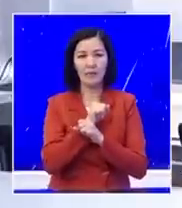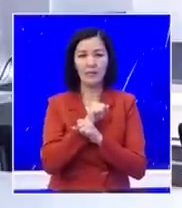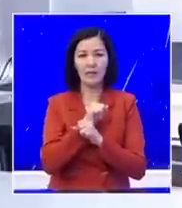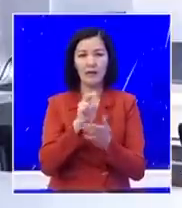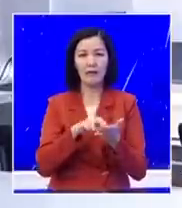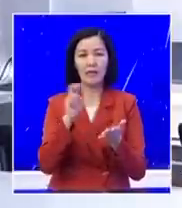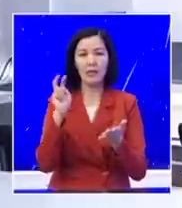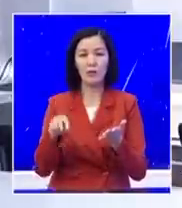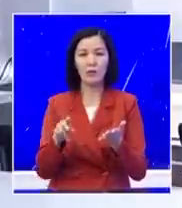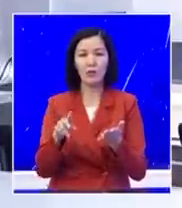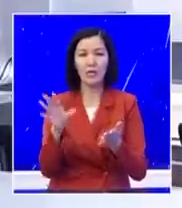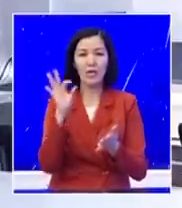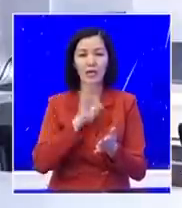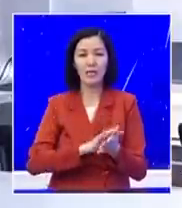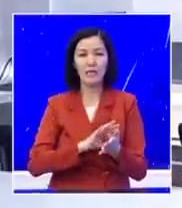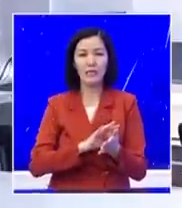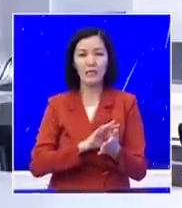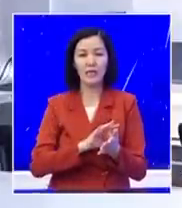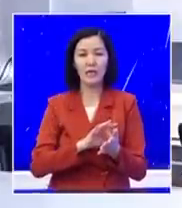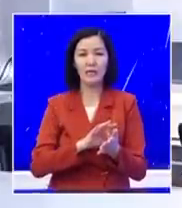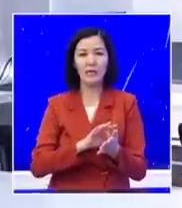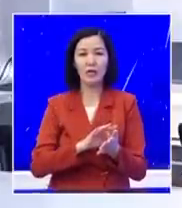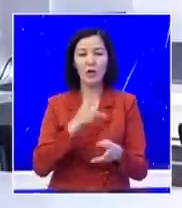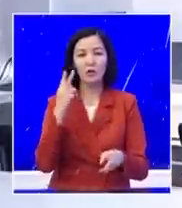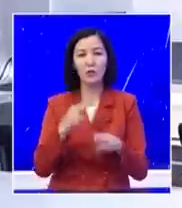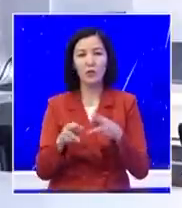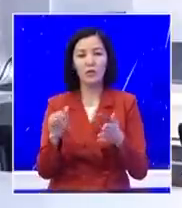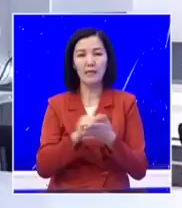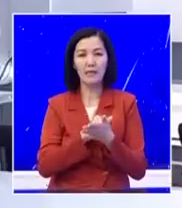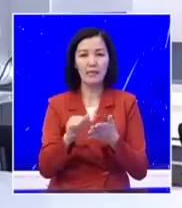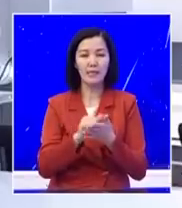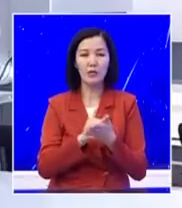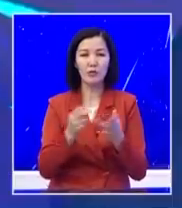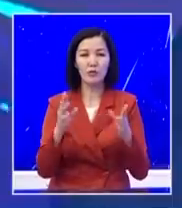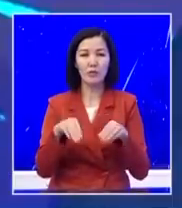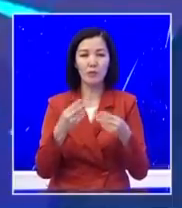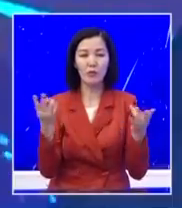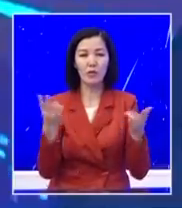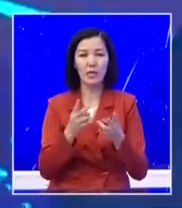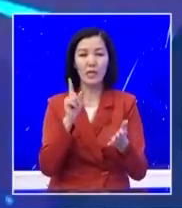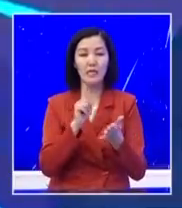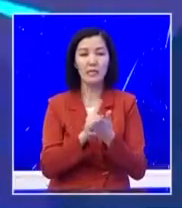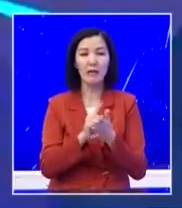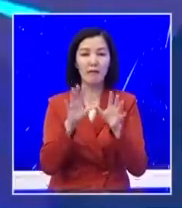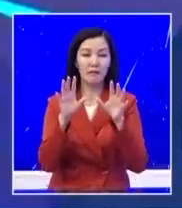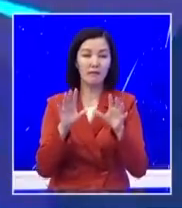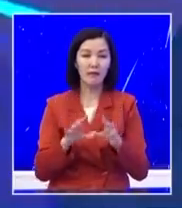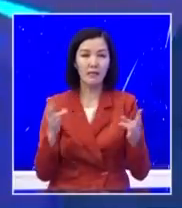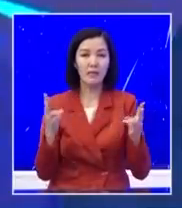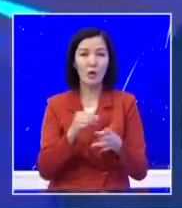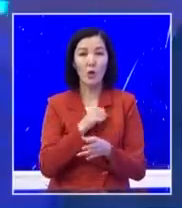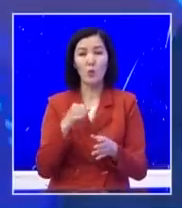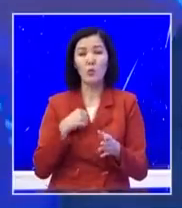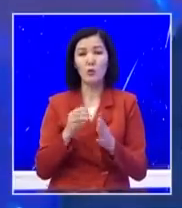бұйрықпен кірісін жоғалтқанын растайтын құжатын тапсыруы тиіс. Сондай-ақ салық декларациясы да керек. Ал өз бетінше